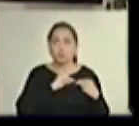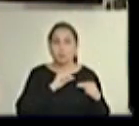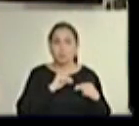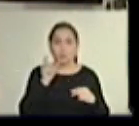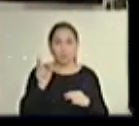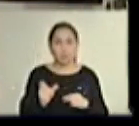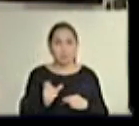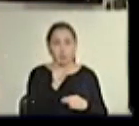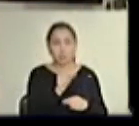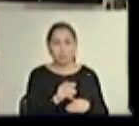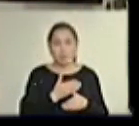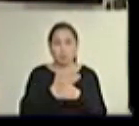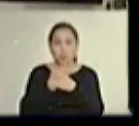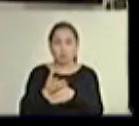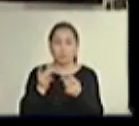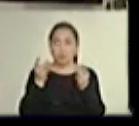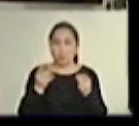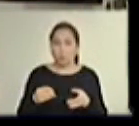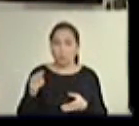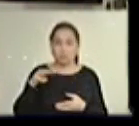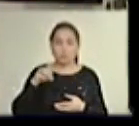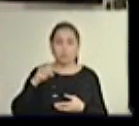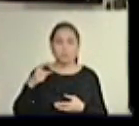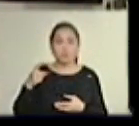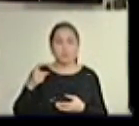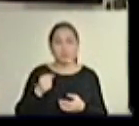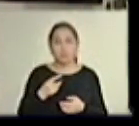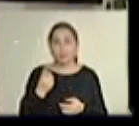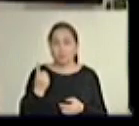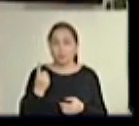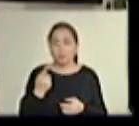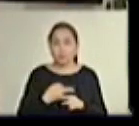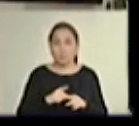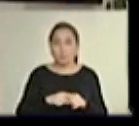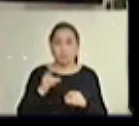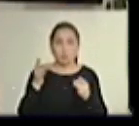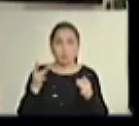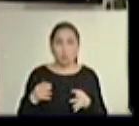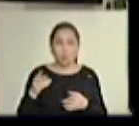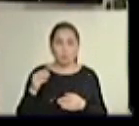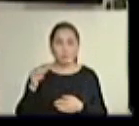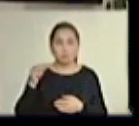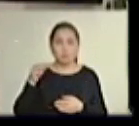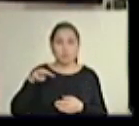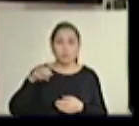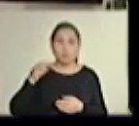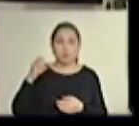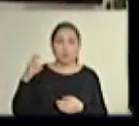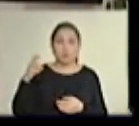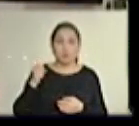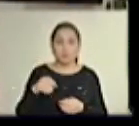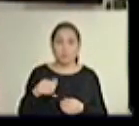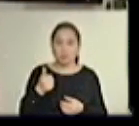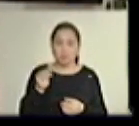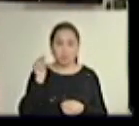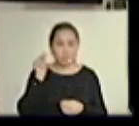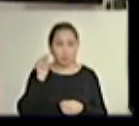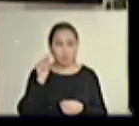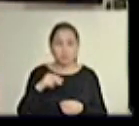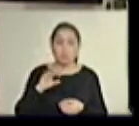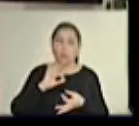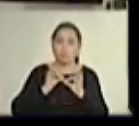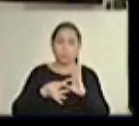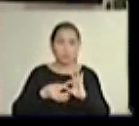insonlarga yordam beradigan oddiy mexanizmlardan biri. Biz oddiy mexanizmlarning ishini yaxshi o'rgansak, murakkab